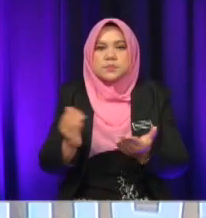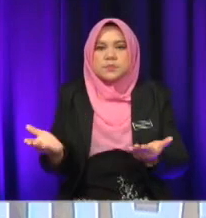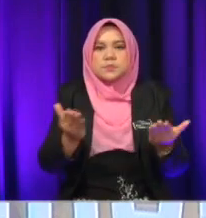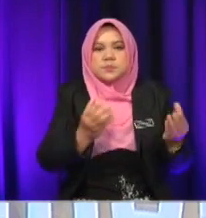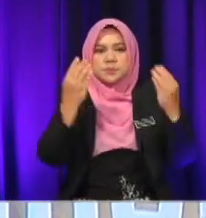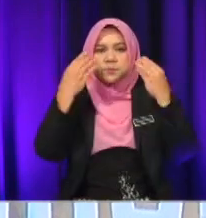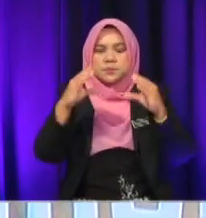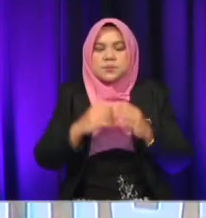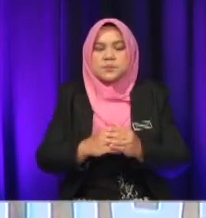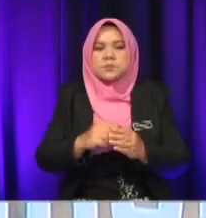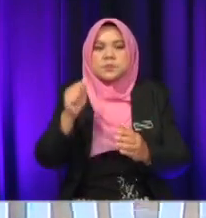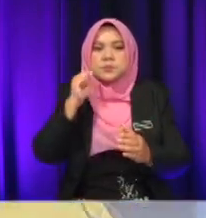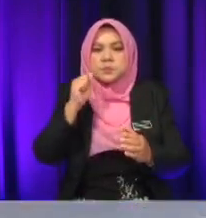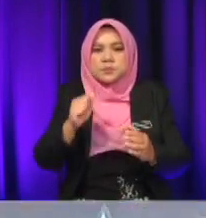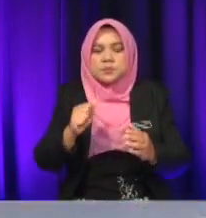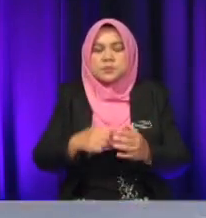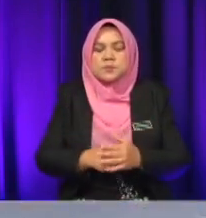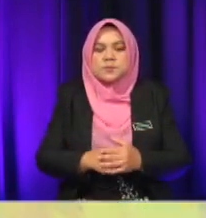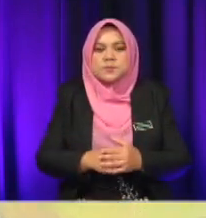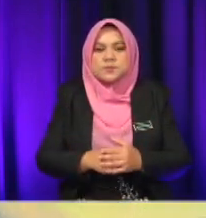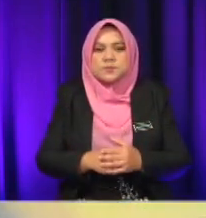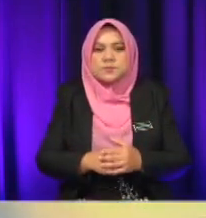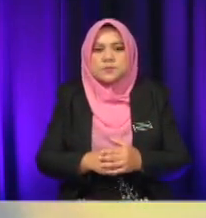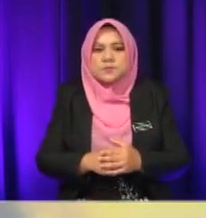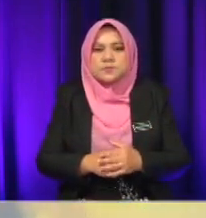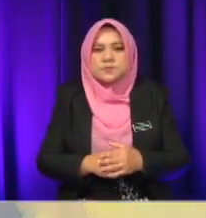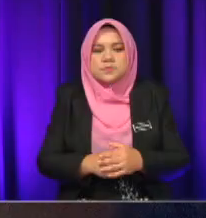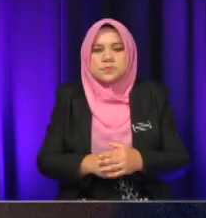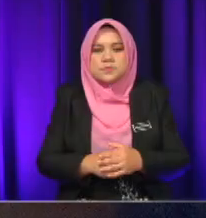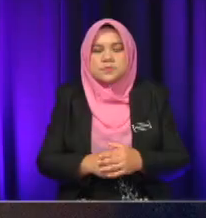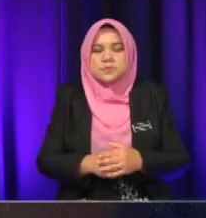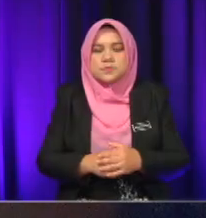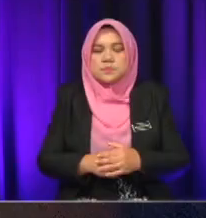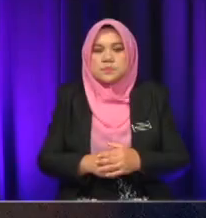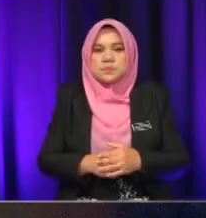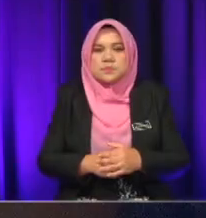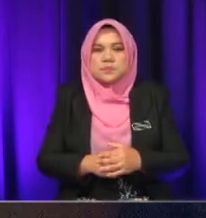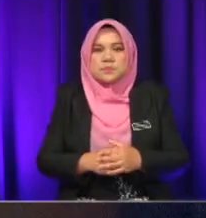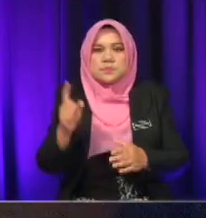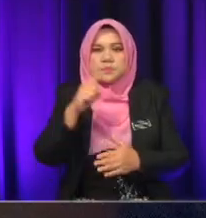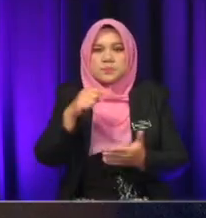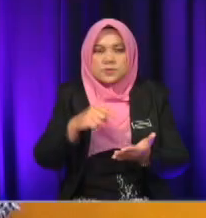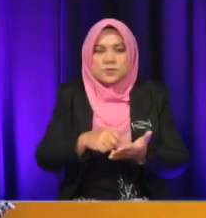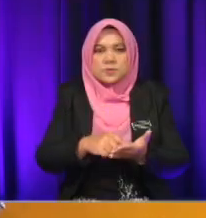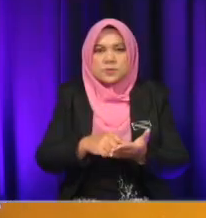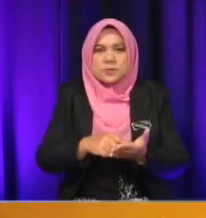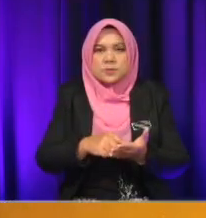Cikgu Azrina untuk menerangkan dengan lebih lanjut. Silakan Cikgu. Okey, baik Syafiqah. Hari ini kita